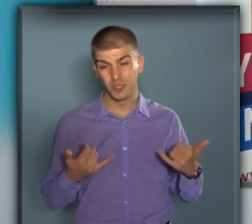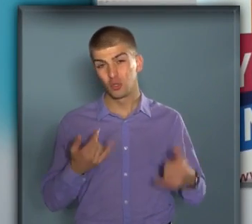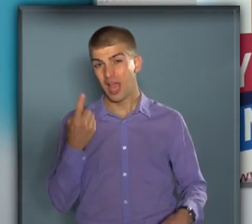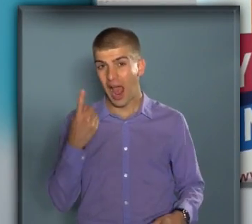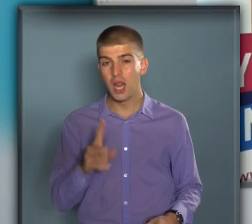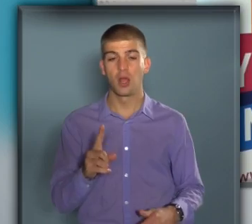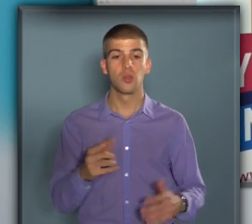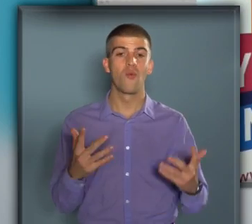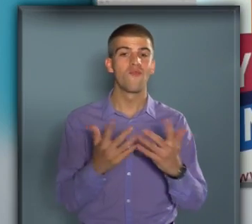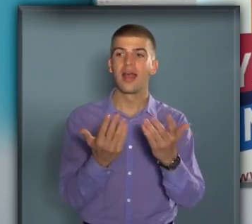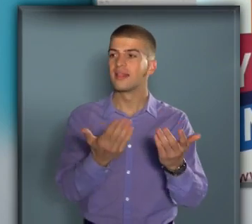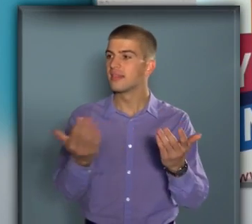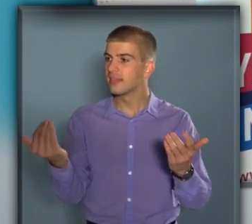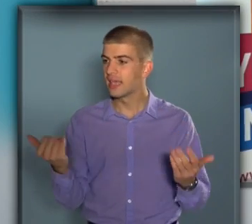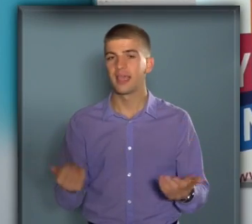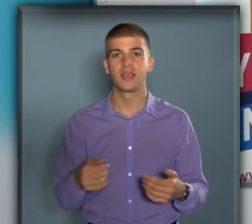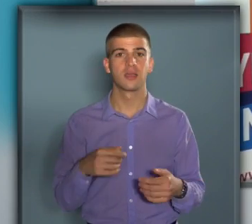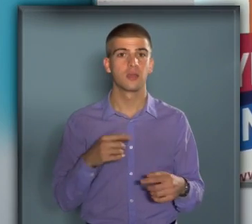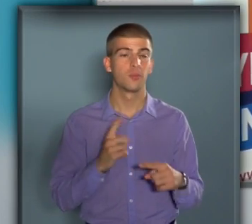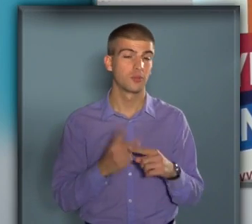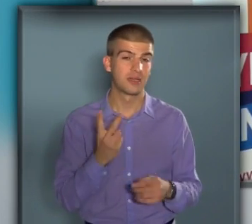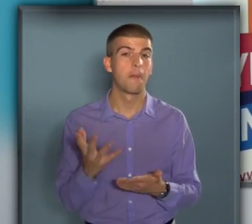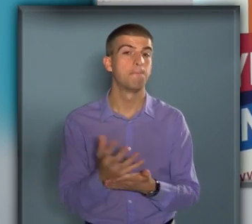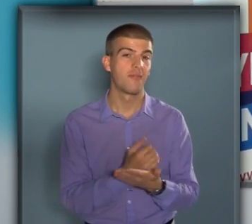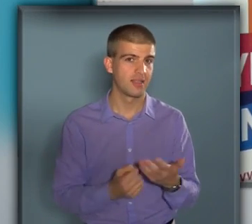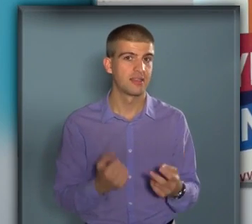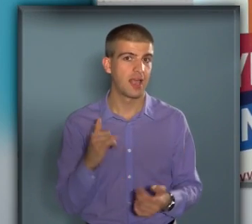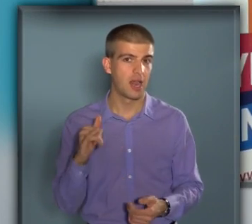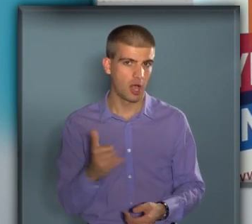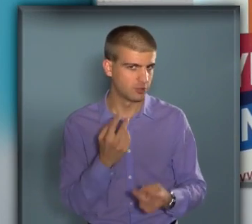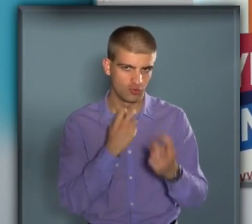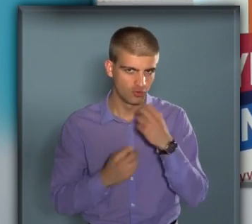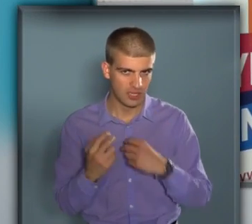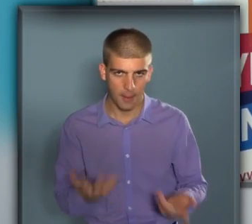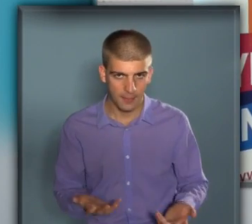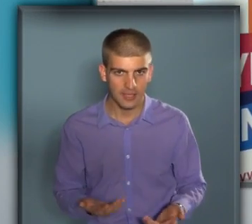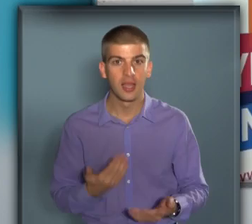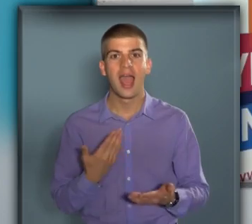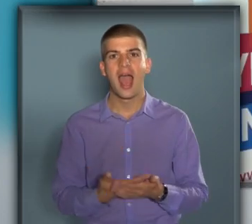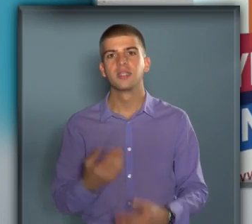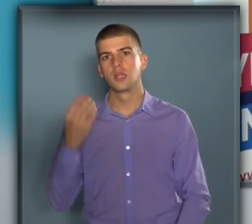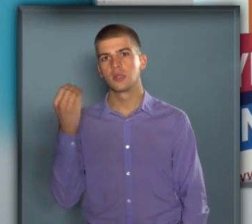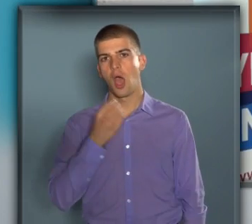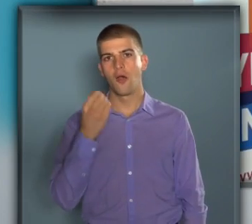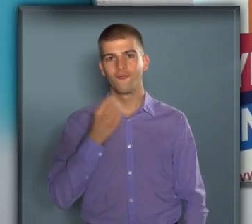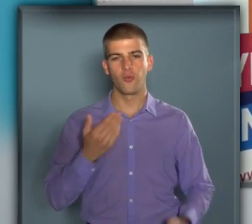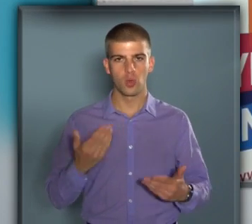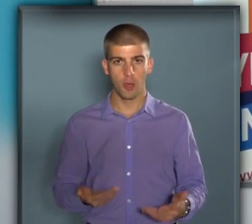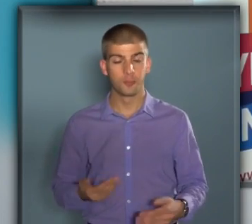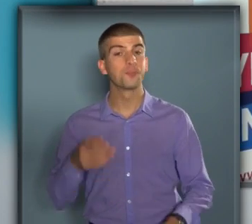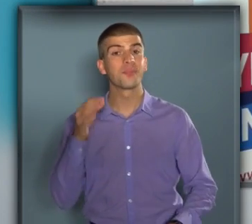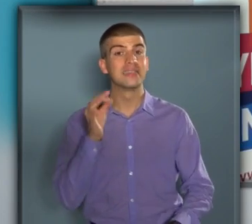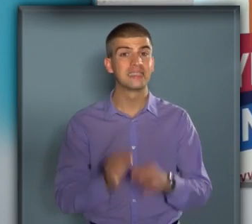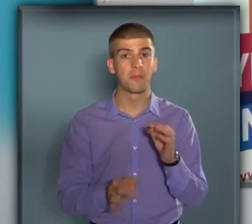állandóságot a vendégek tekintetében, de mondhatjuk azt is, hogy a bevétel tekintetében, és ez a tanfolyami rendszer. A